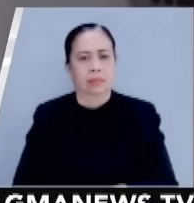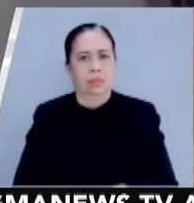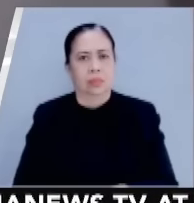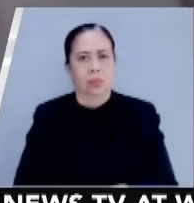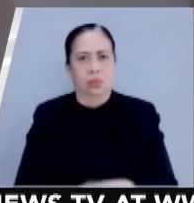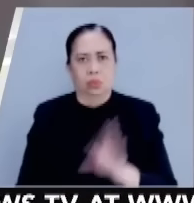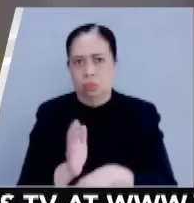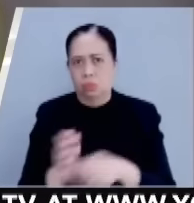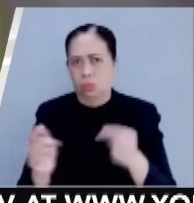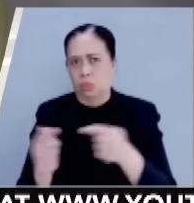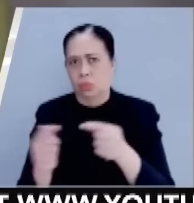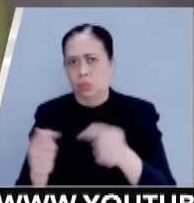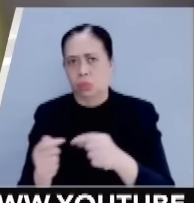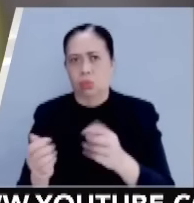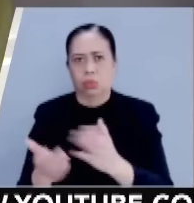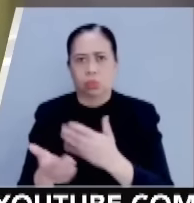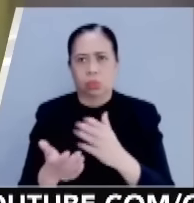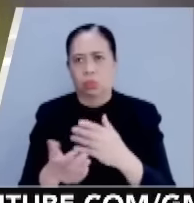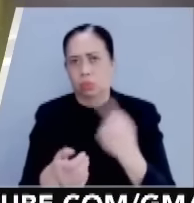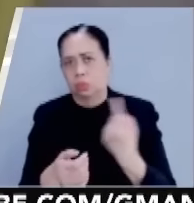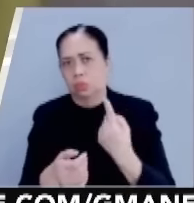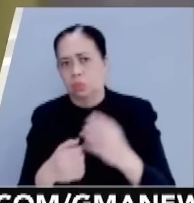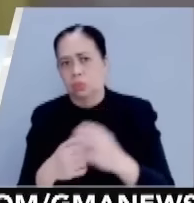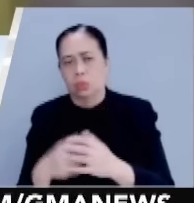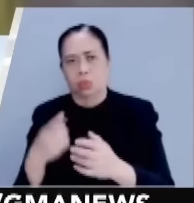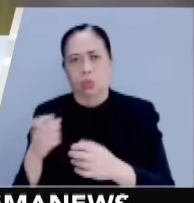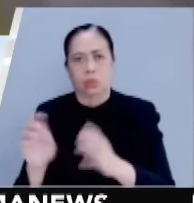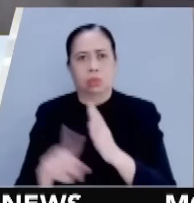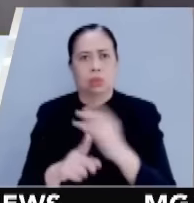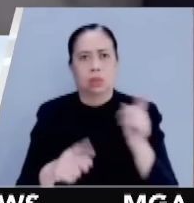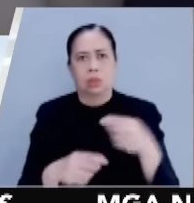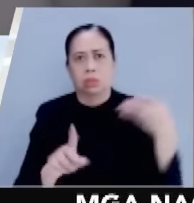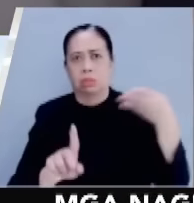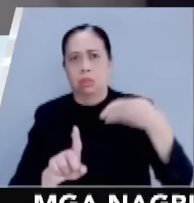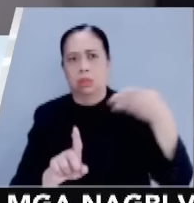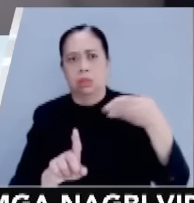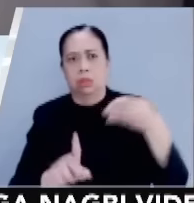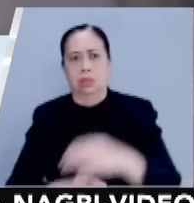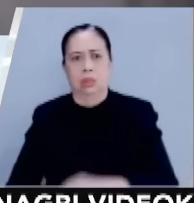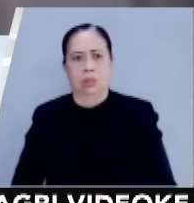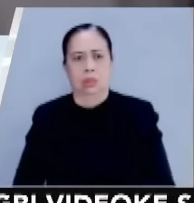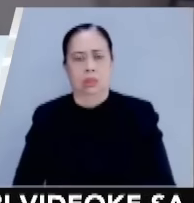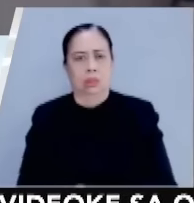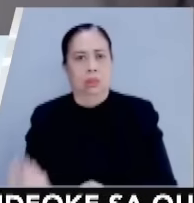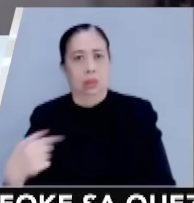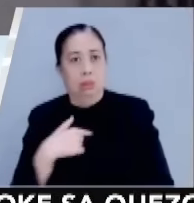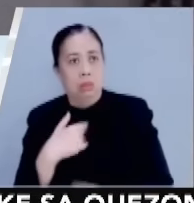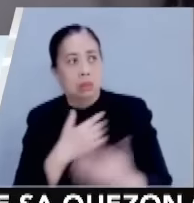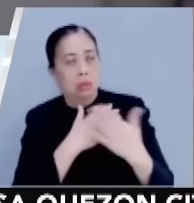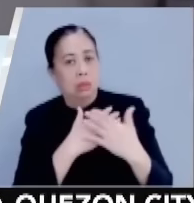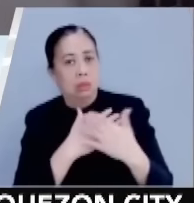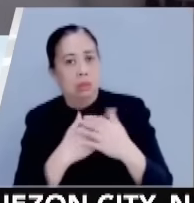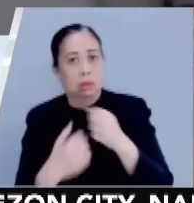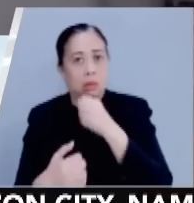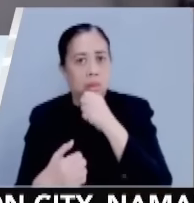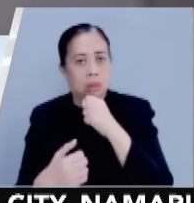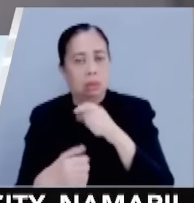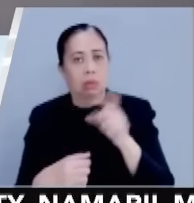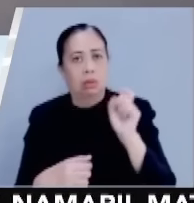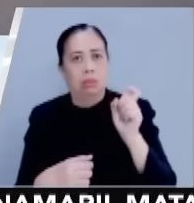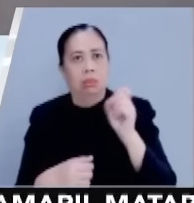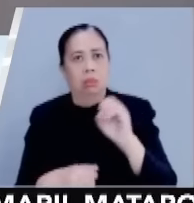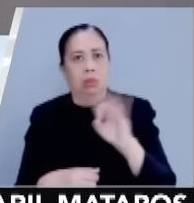dahil sa pag-ano lang namin, sir. Kasi yung mga barangay doon, bias po kasi, sir. Kami, pag sinisita kami sa video, sir, pinapatay nila agaran yung kahit